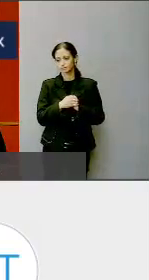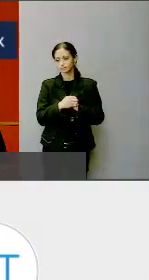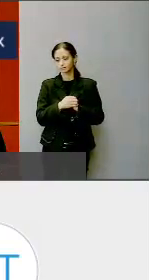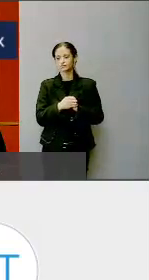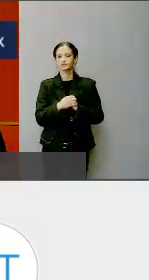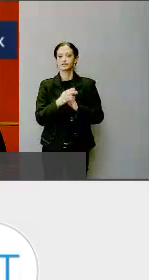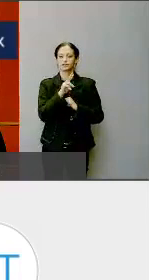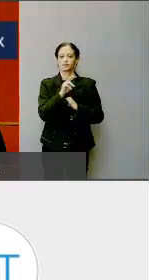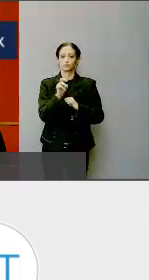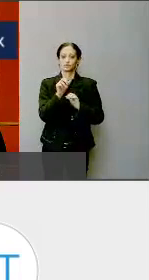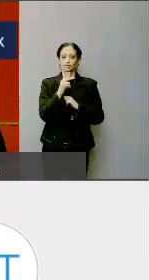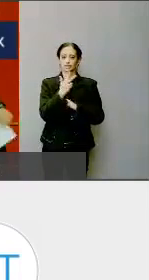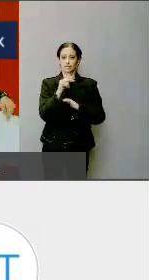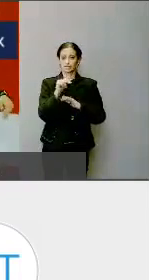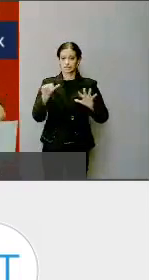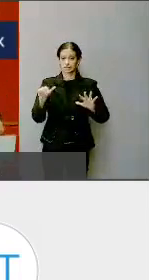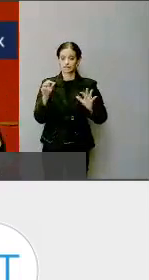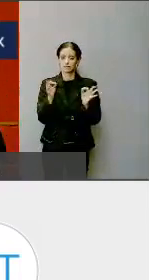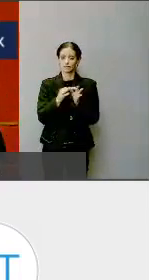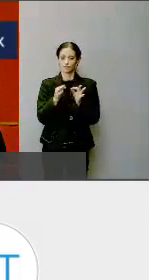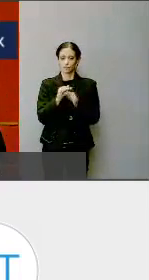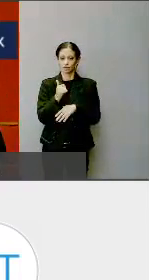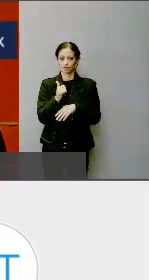236 favorevole